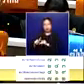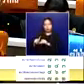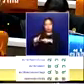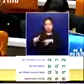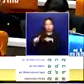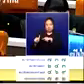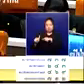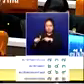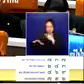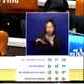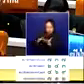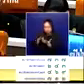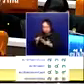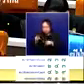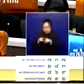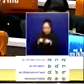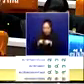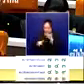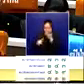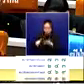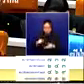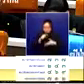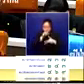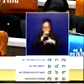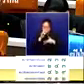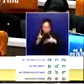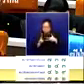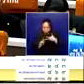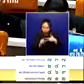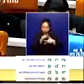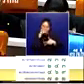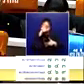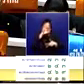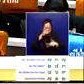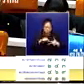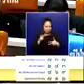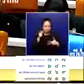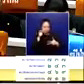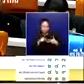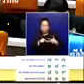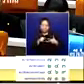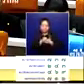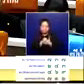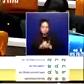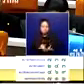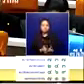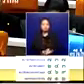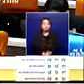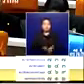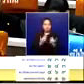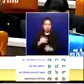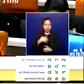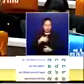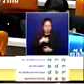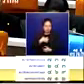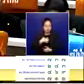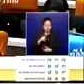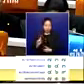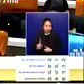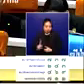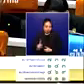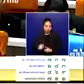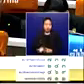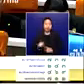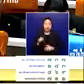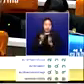มที่มีคุณสมบัติ3ดอคือดุด้านแล้วก็ดันทุรังดิฉันอยากจะกล่าวถึงรัฐธรร